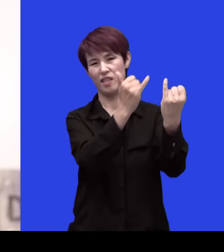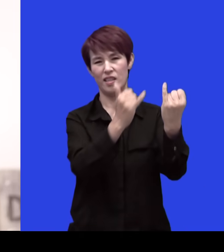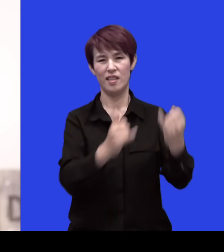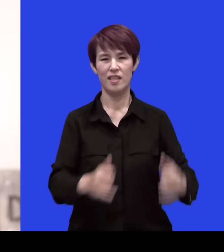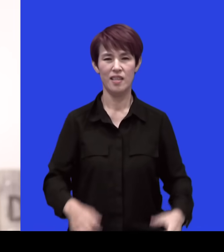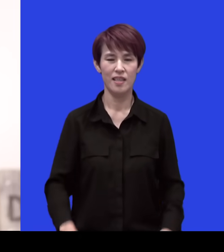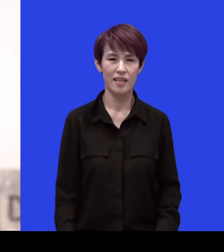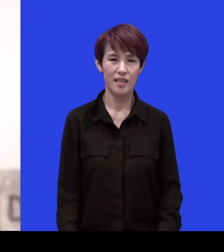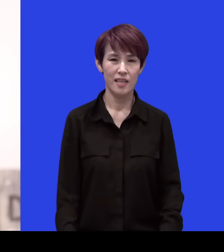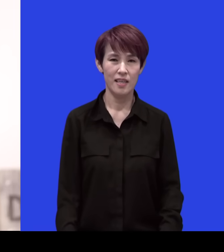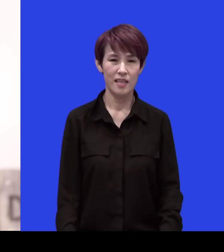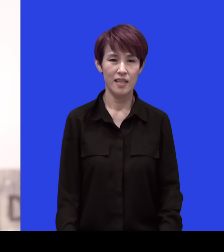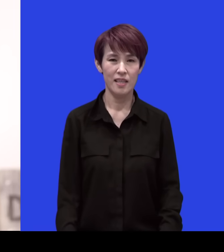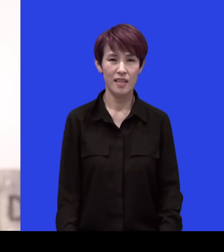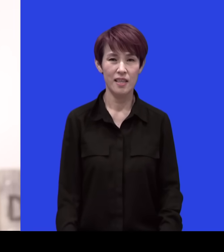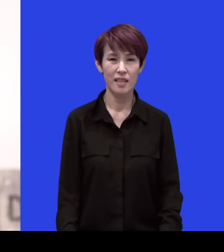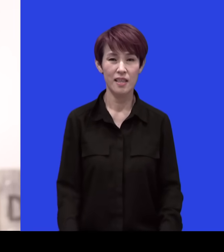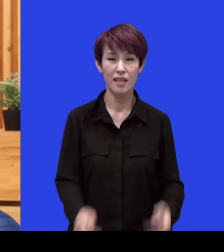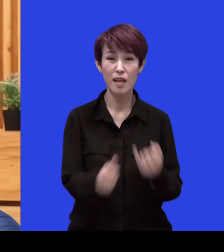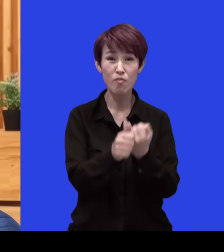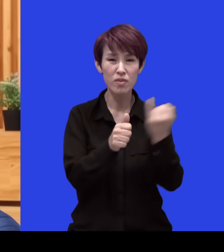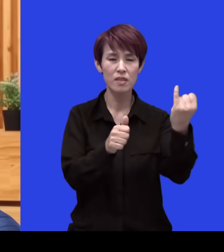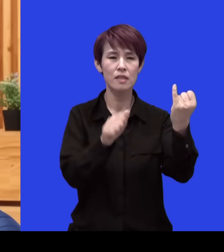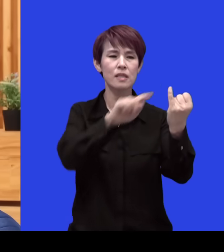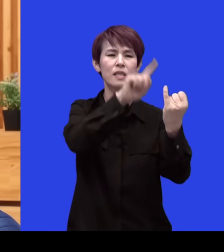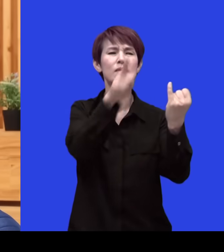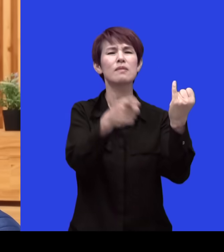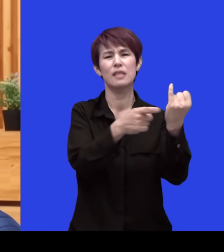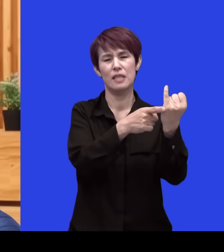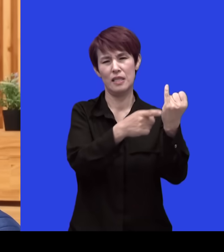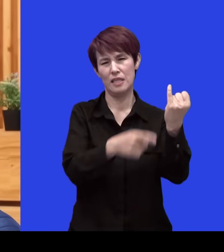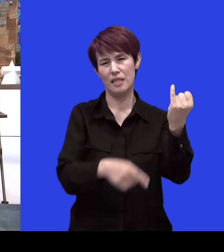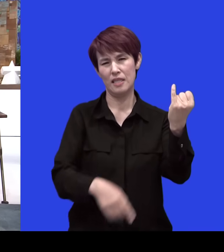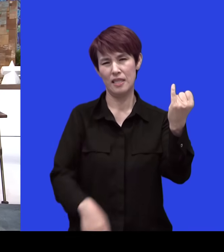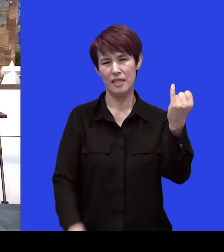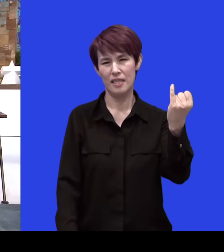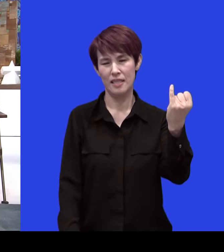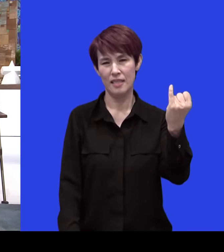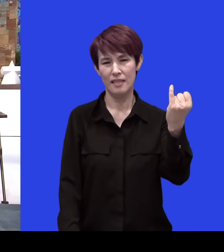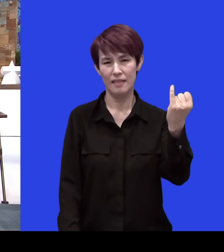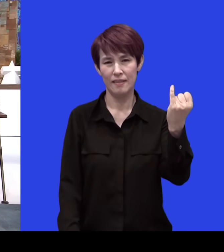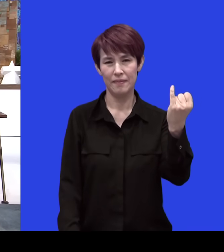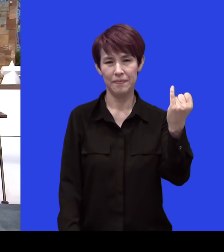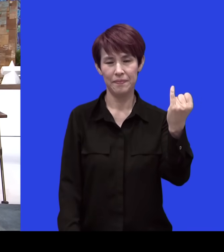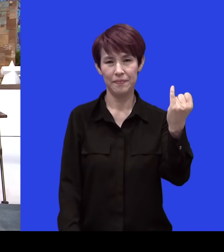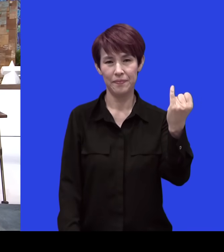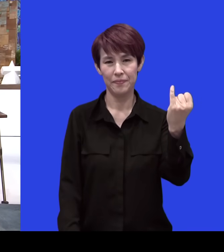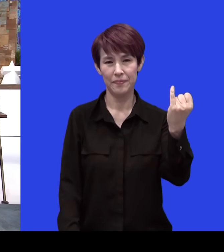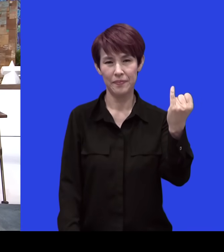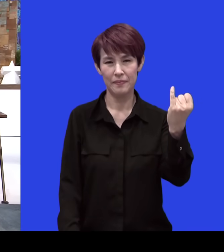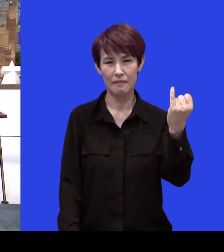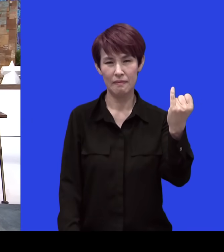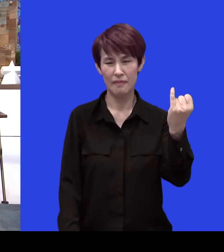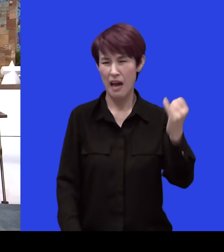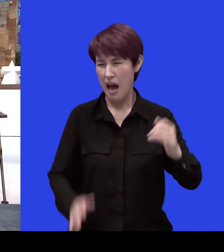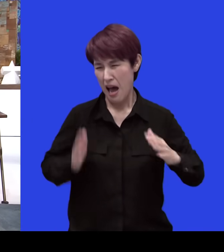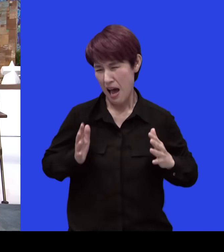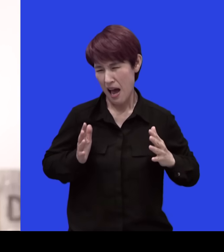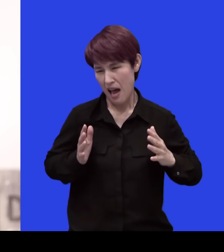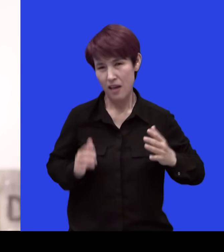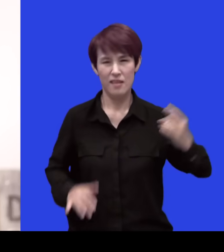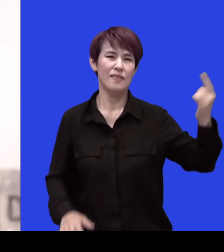그러죠. 예. 우리 집사람이요. 어, 그때 만삭이었어요. 아이고. 둘째. 어. 그때 이제 거기로 온 거예요.